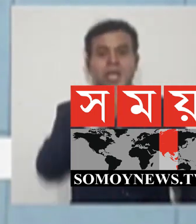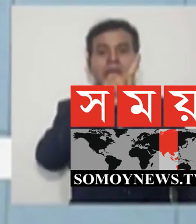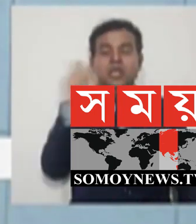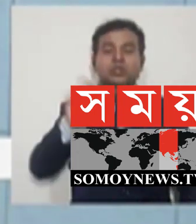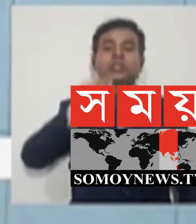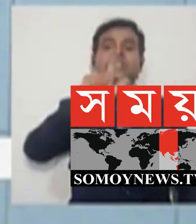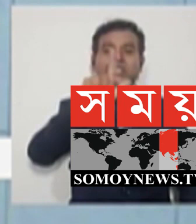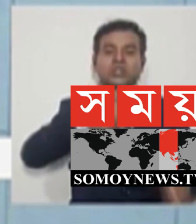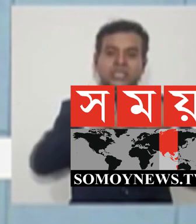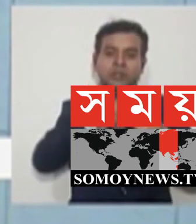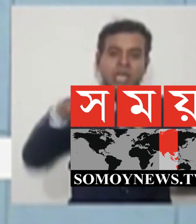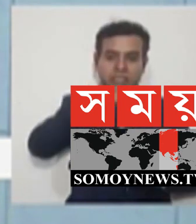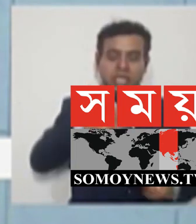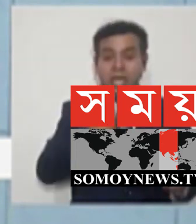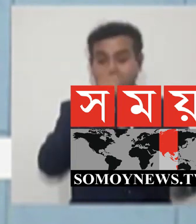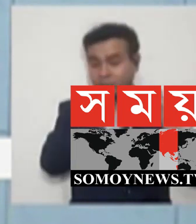জন।